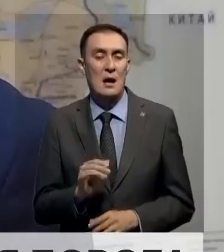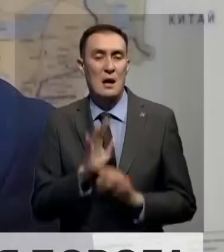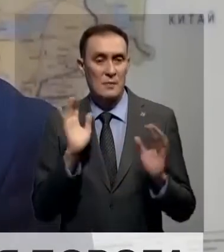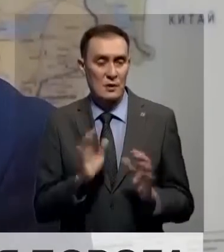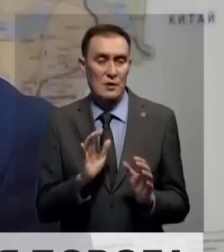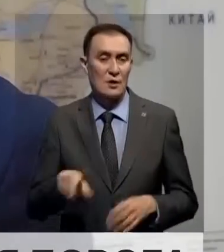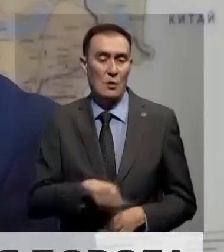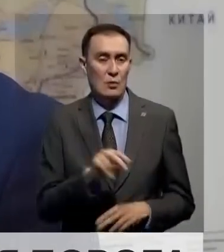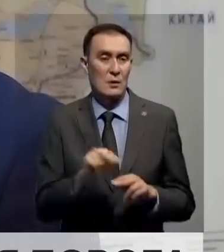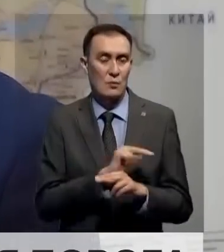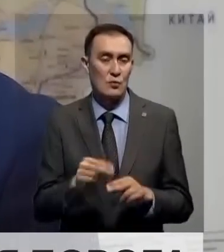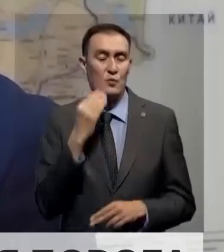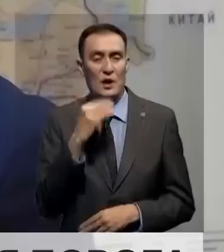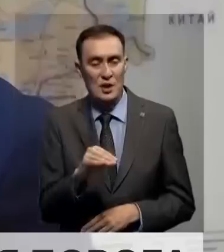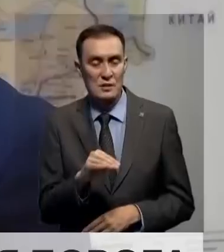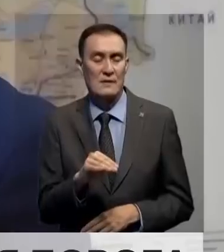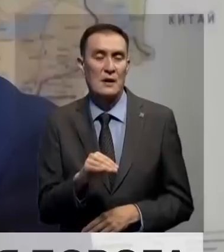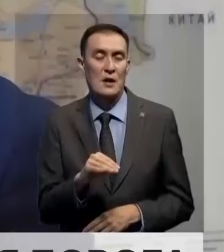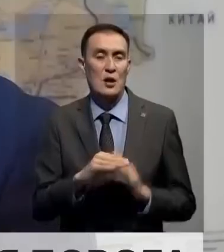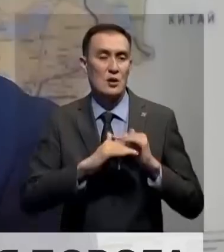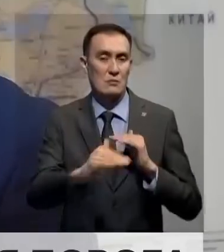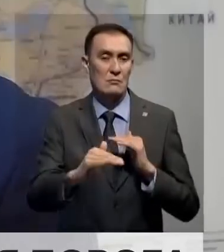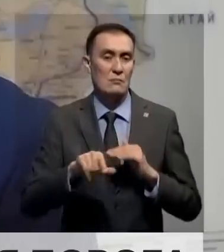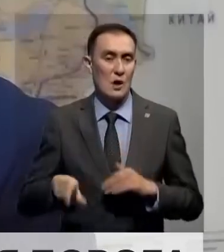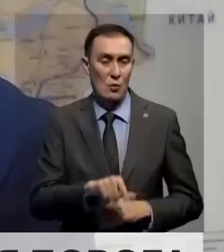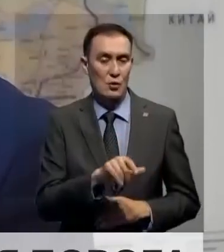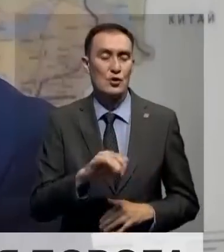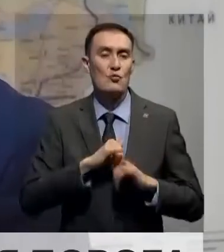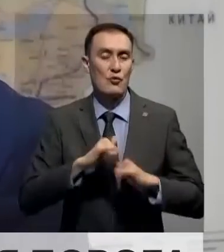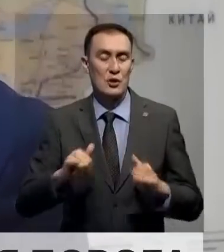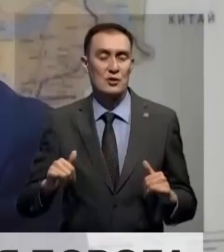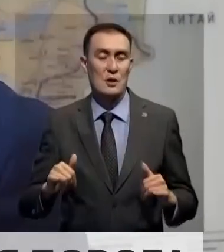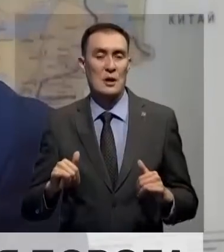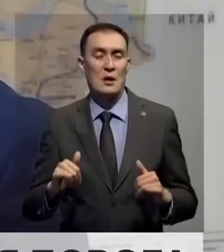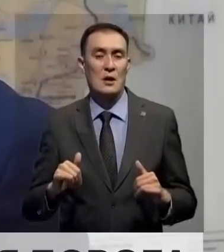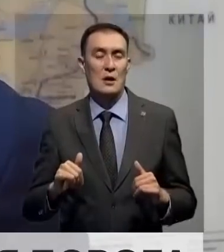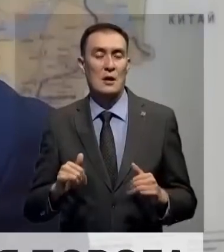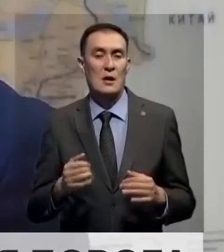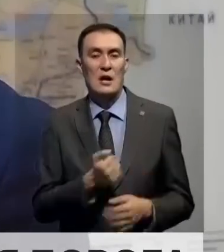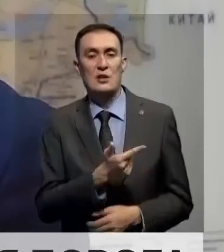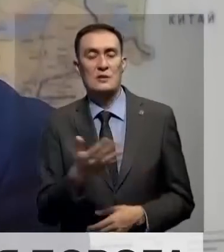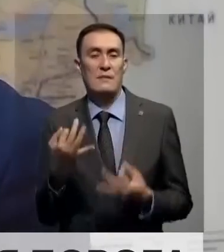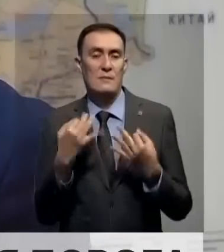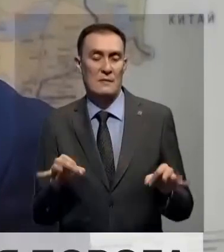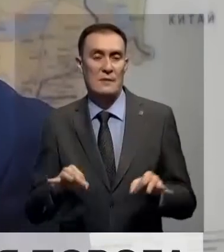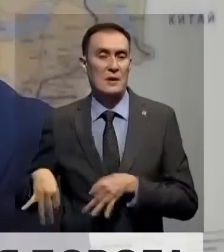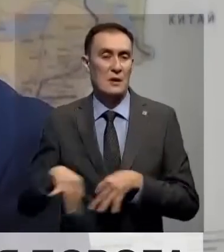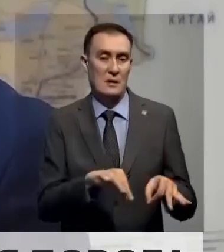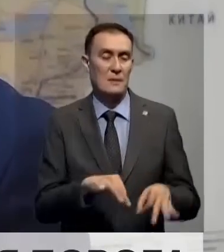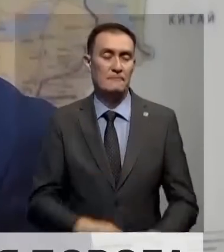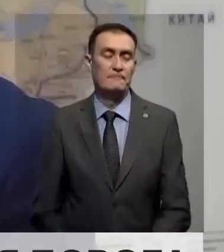должно повысить качество содержания, а также увеличить нормативное количество техники на данном